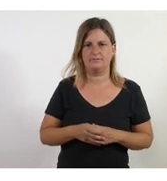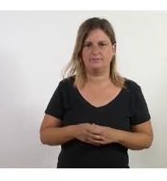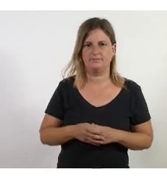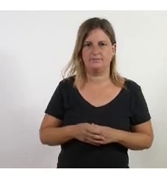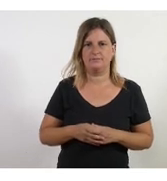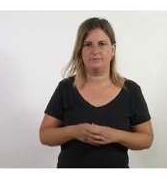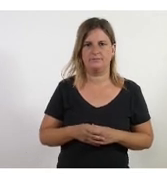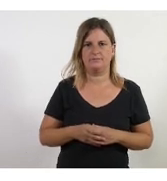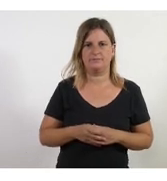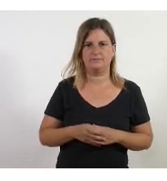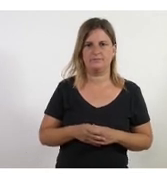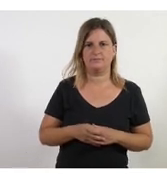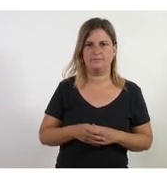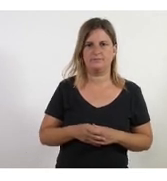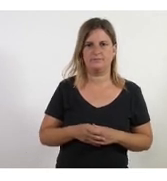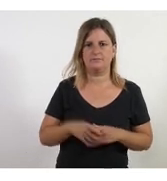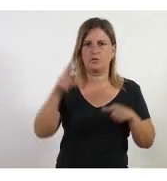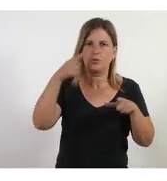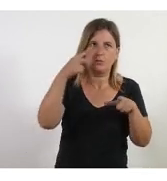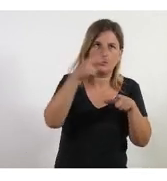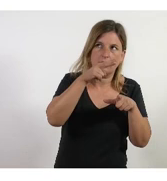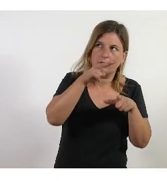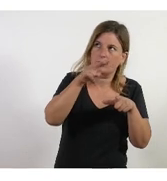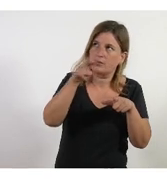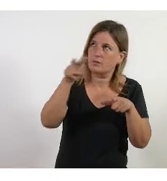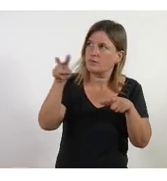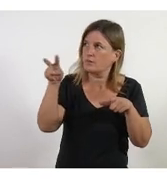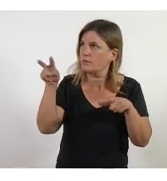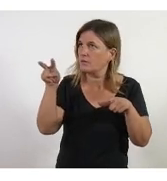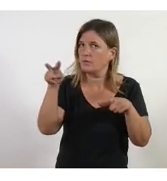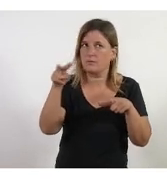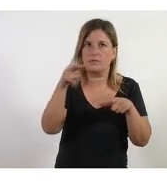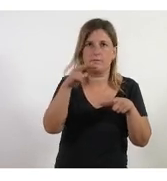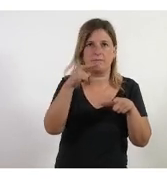I dones una volteta per aquí, te'l mires, el reconeixes.